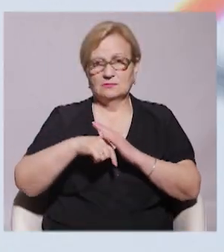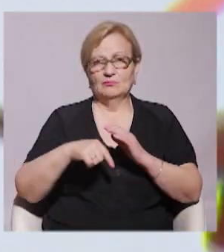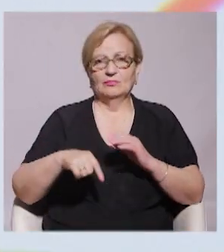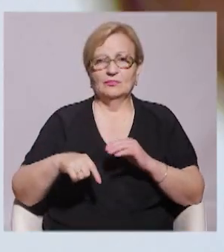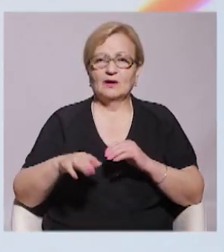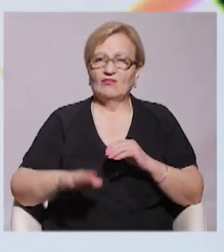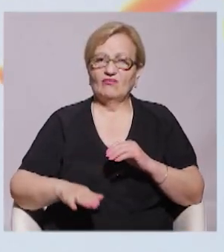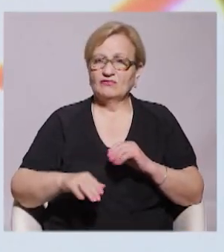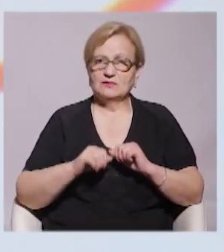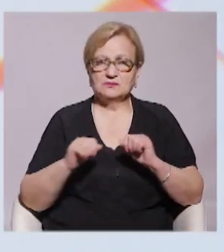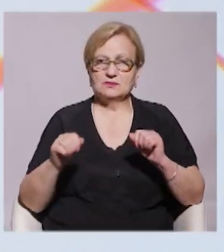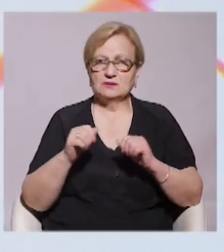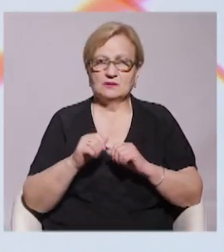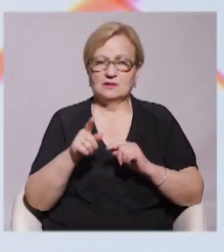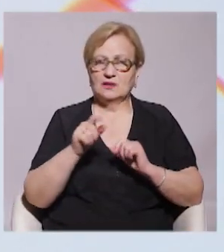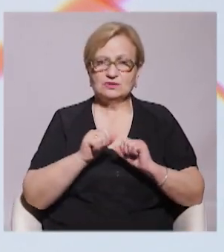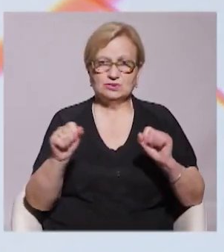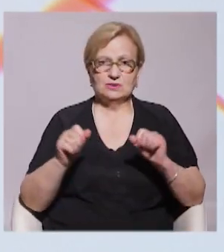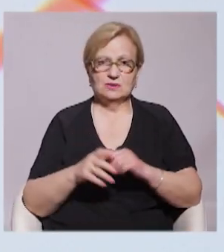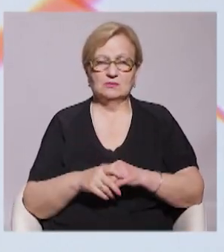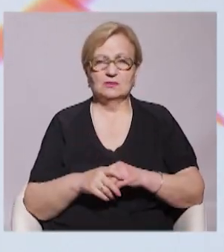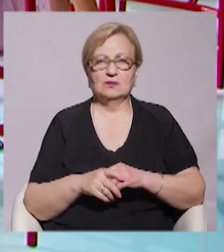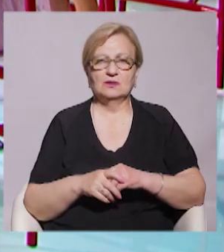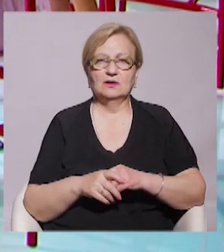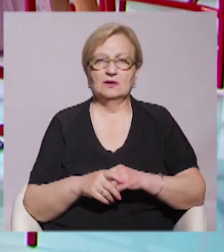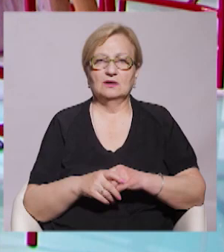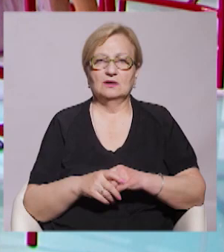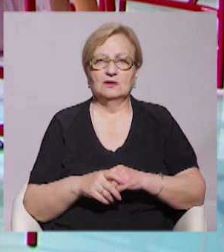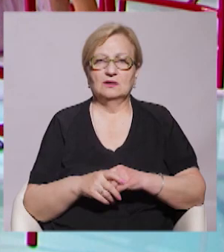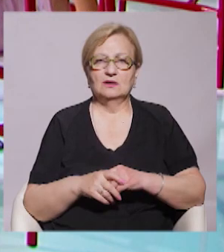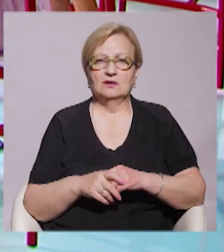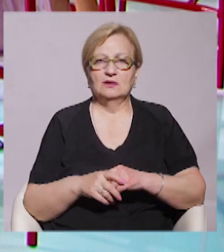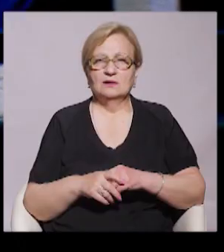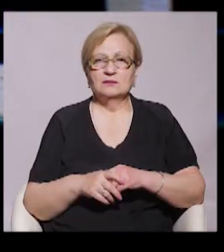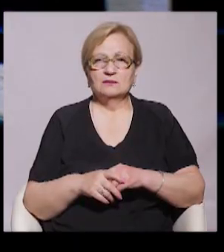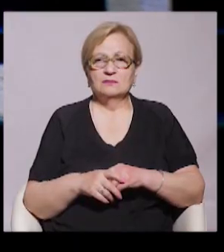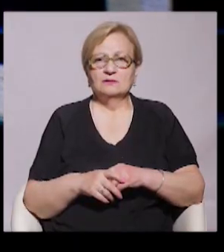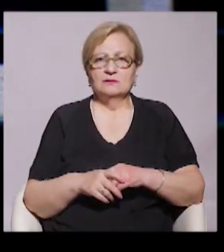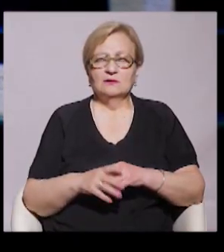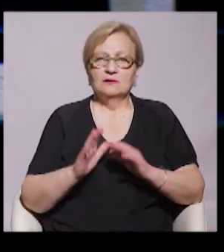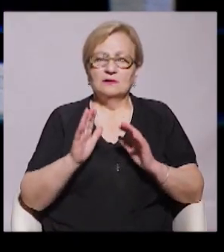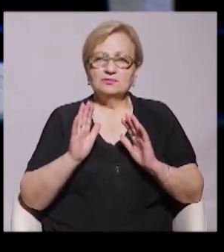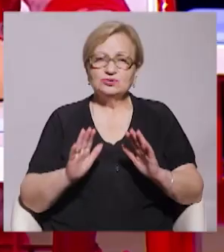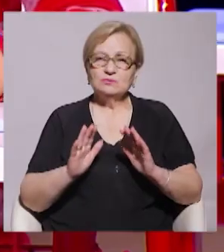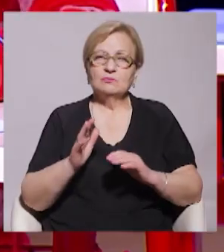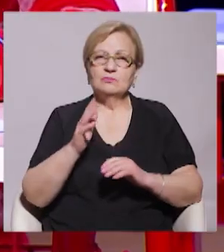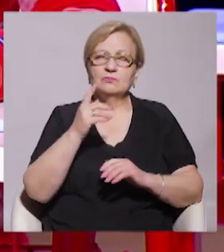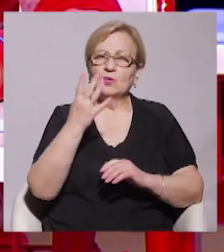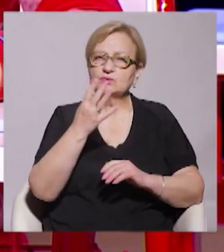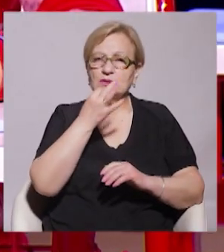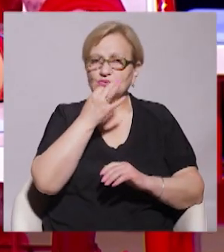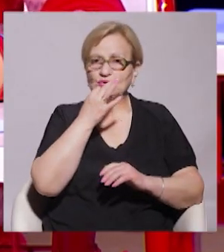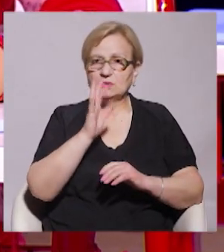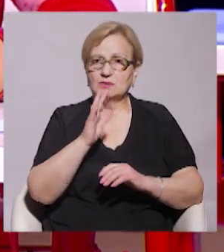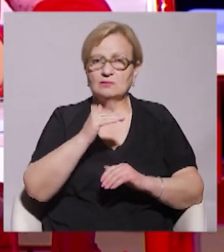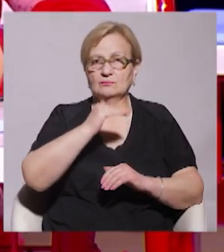ჩამოყოს ქვემოთ. ასე არ წერთ. ქვევით ის 4-იანი. ქვევით ჯერ 4-იანი არ დაწეროთ, ჯერ მხოლოდ სამიანი ზედა ორ